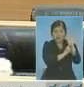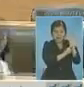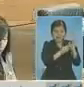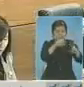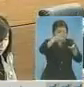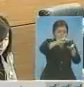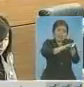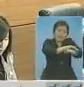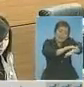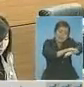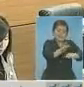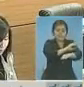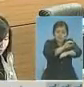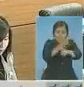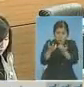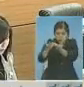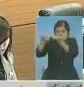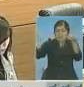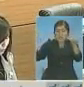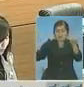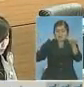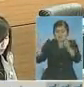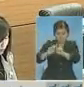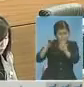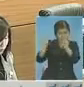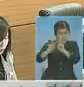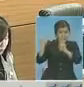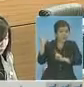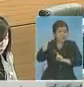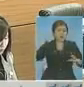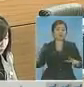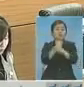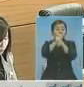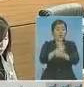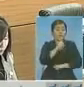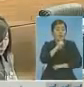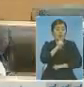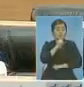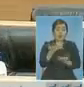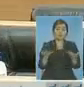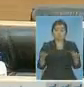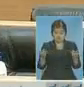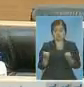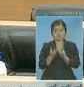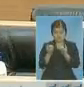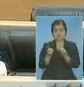ครีมสบู่ต้องแยกเป็น2หูสิคะไม่ใช่ฟังแล้วหาเรื่องคนอื่นอย่างนี้เดี๋ยวก็เกิดเรื่องหรอก